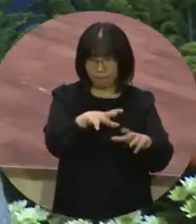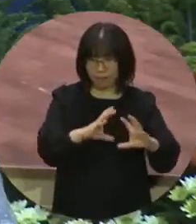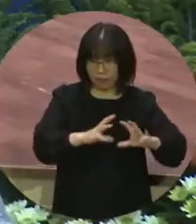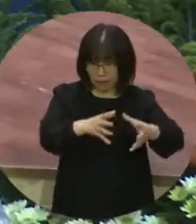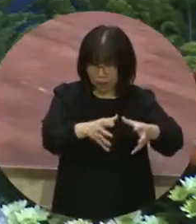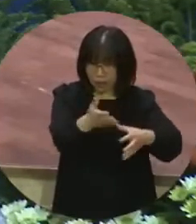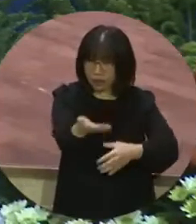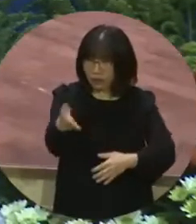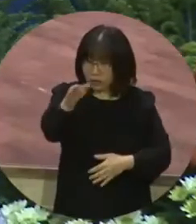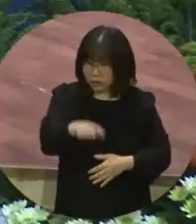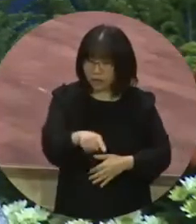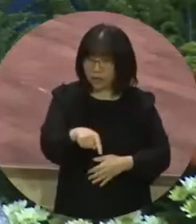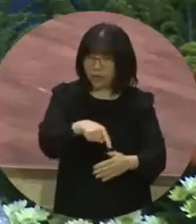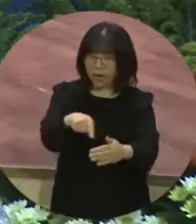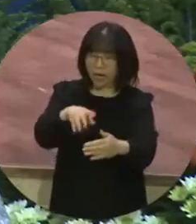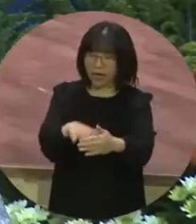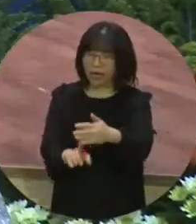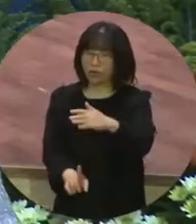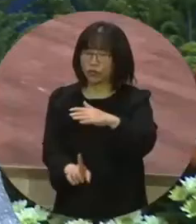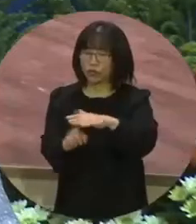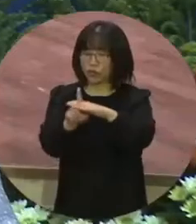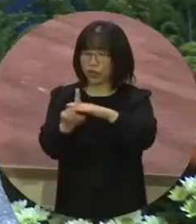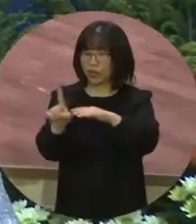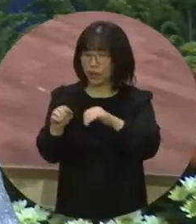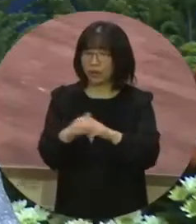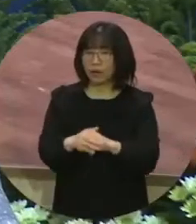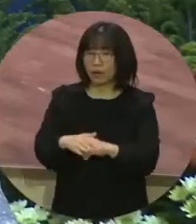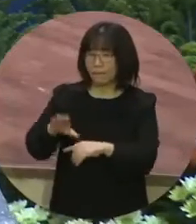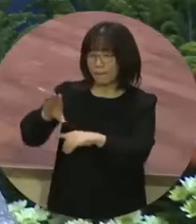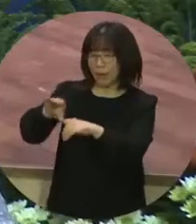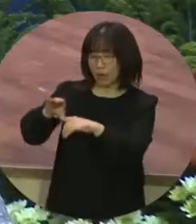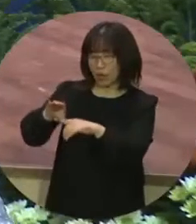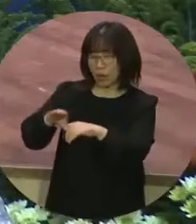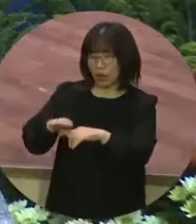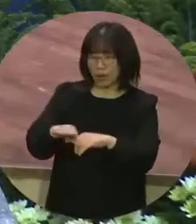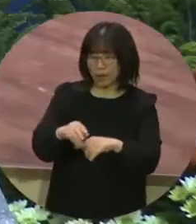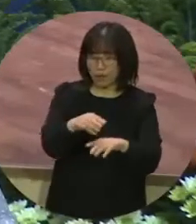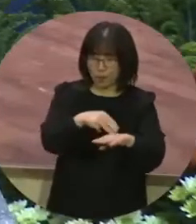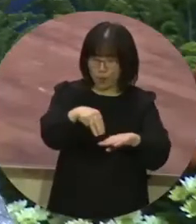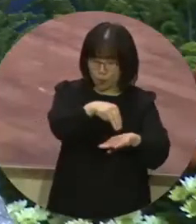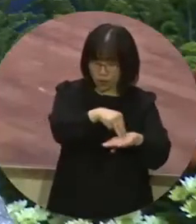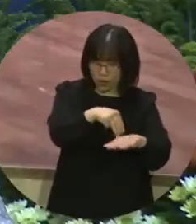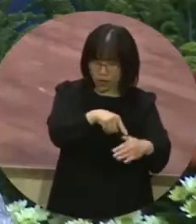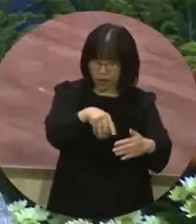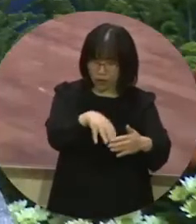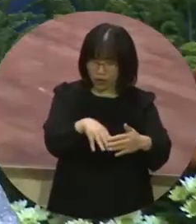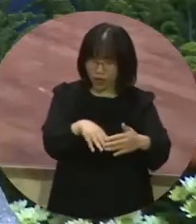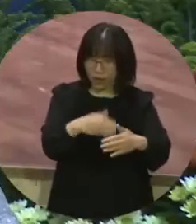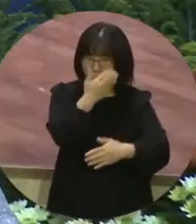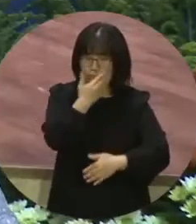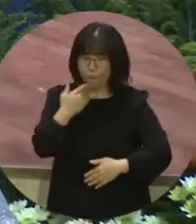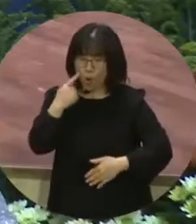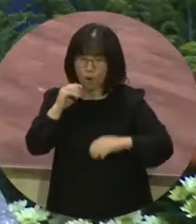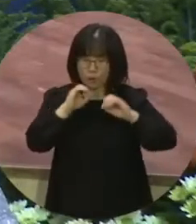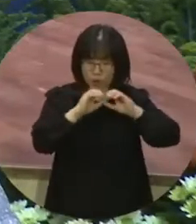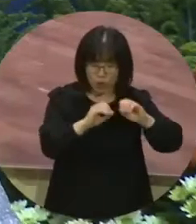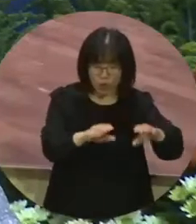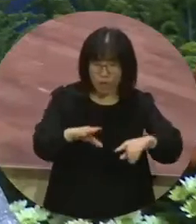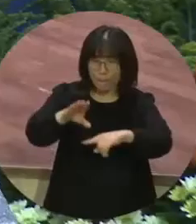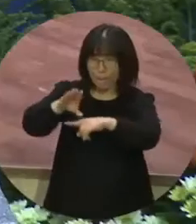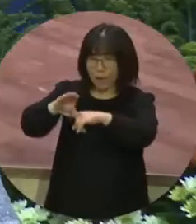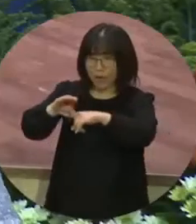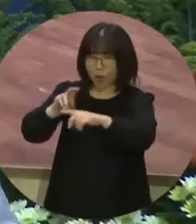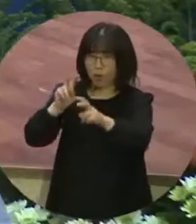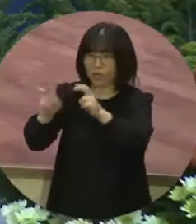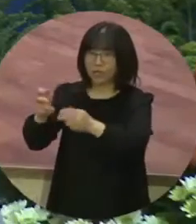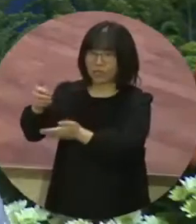국가인데 유일하게 지금 모슬렘을 향해 복음을 증거할 수 있는 방송을 가지고 있어요. 그래서 우리 RTG